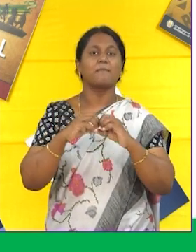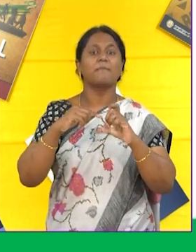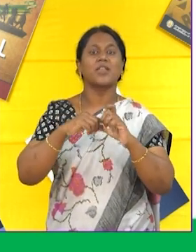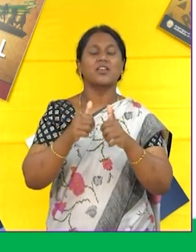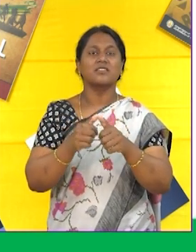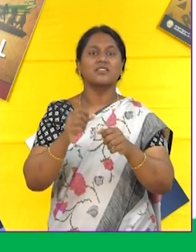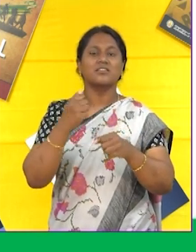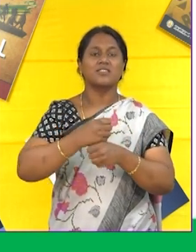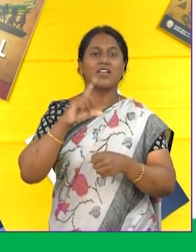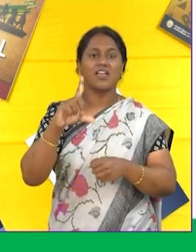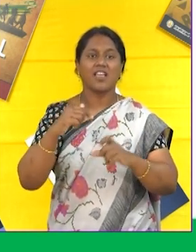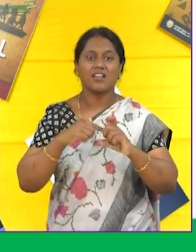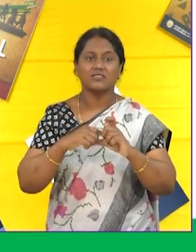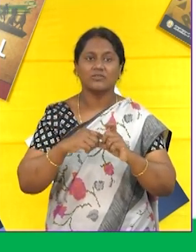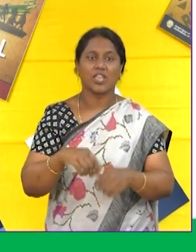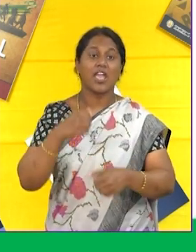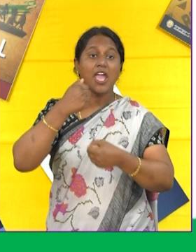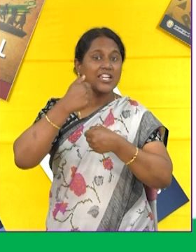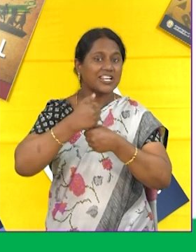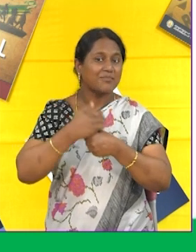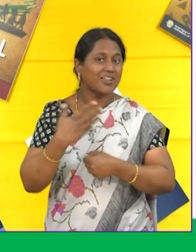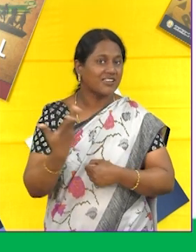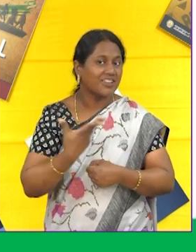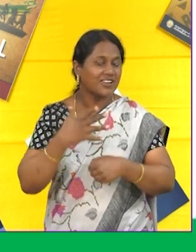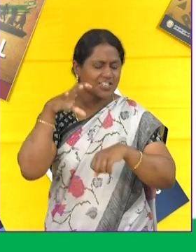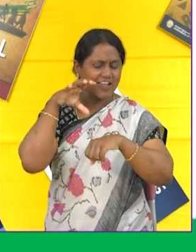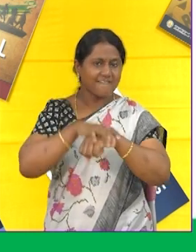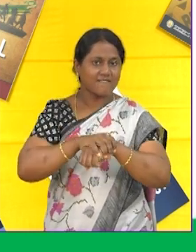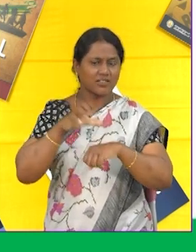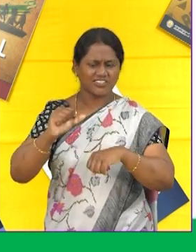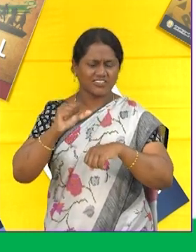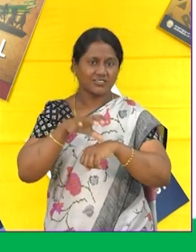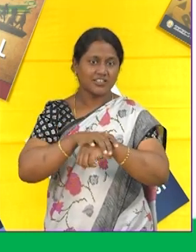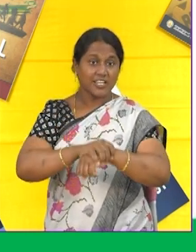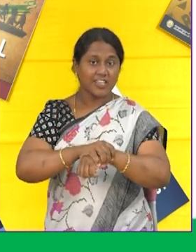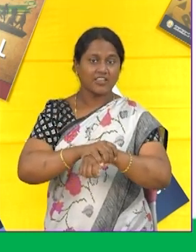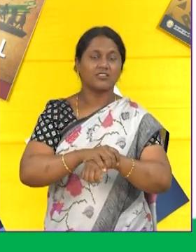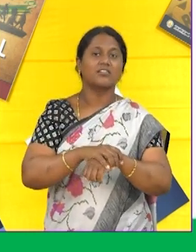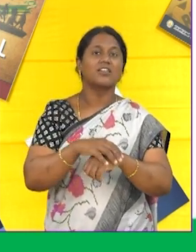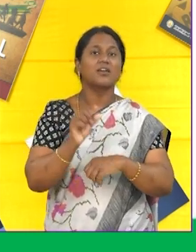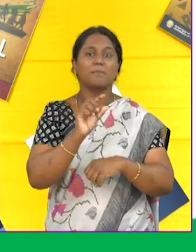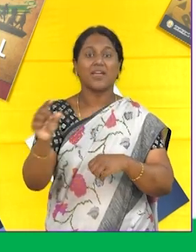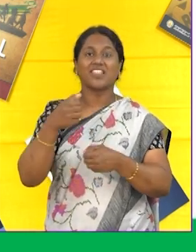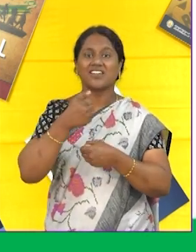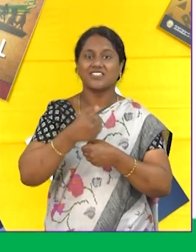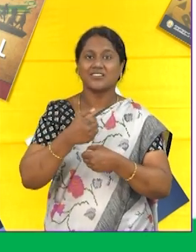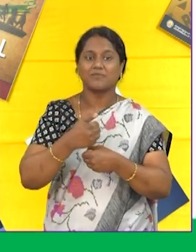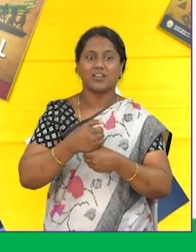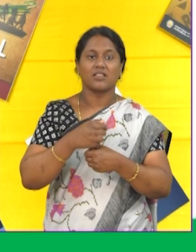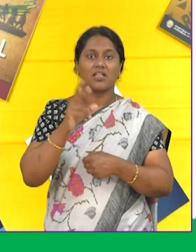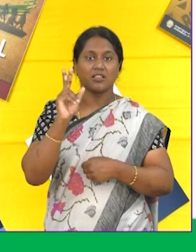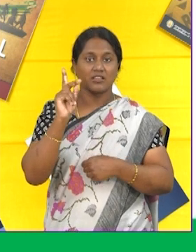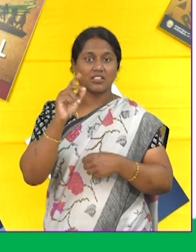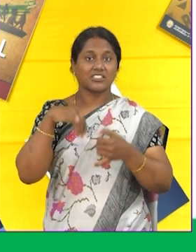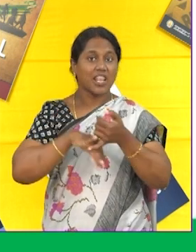hunting hares. gripped na, what is mean by gripped? இறுகப்பற்று. to hold somebody or something tightly.